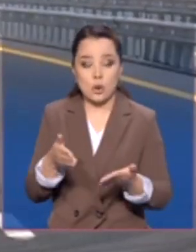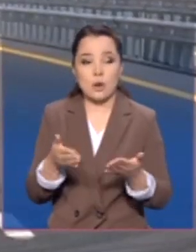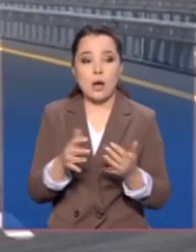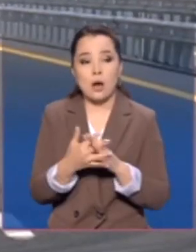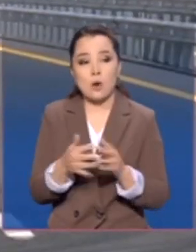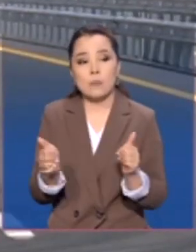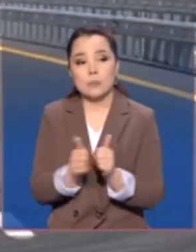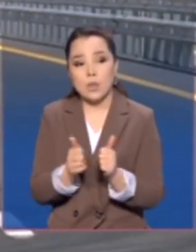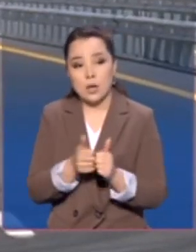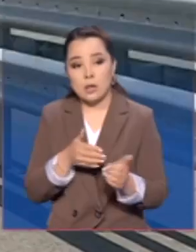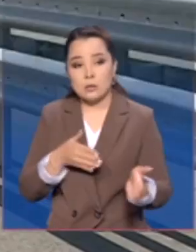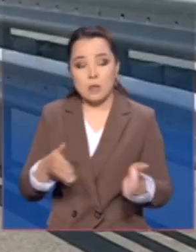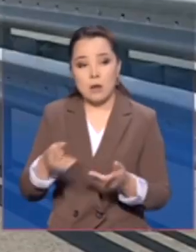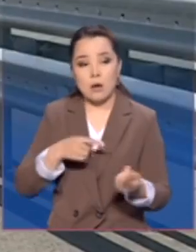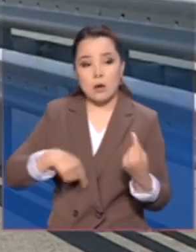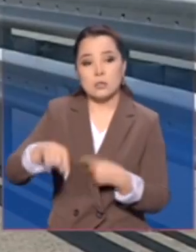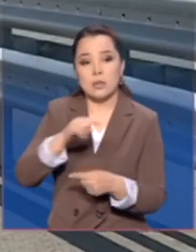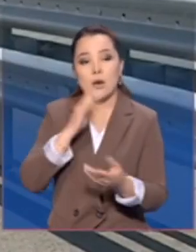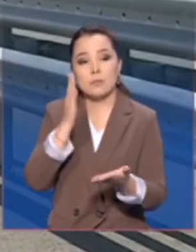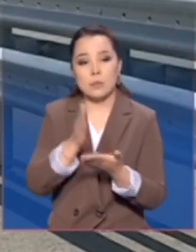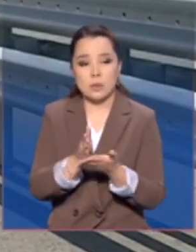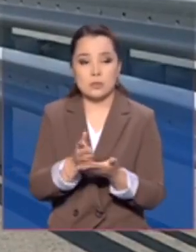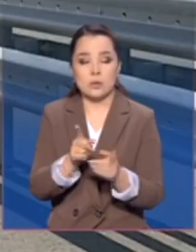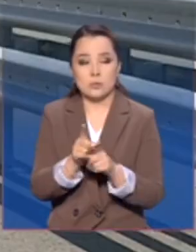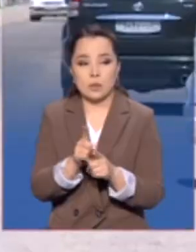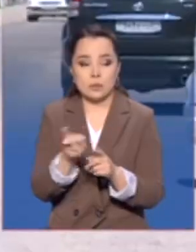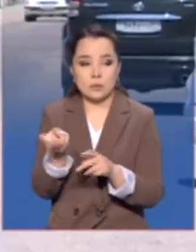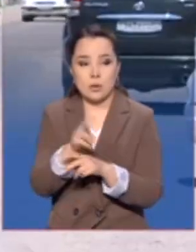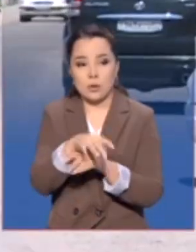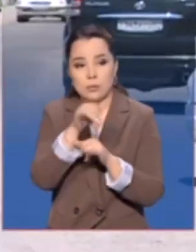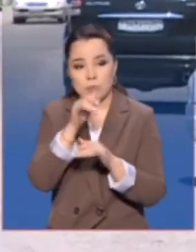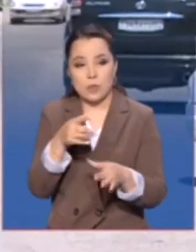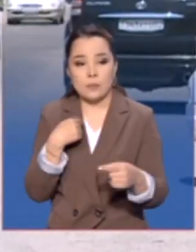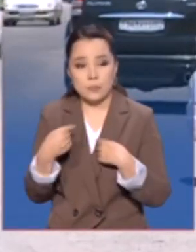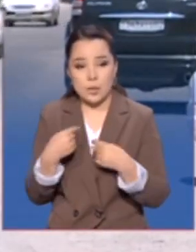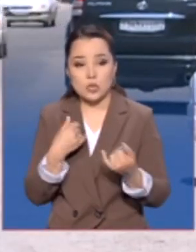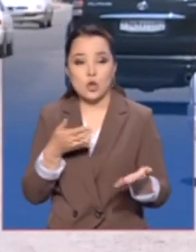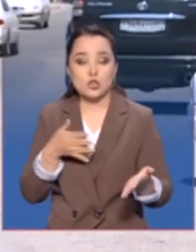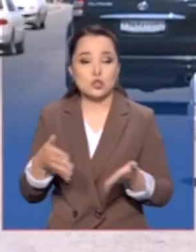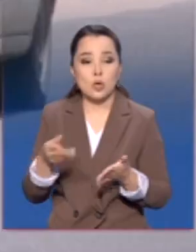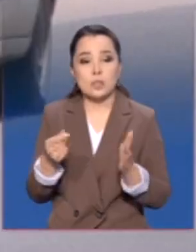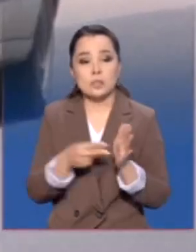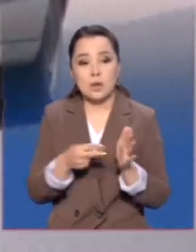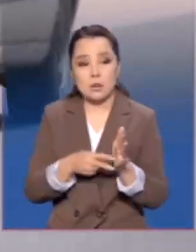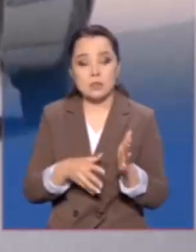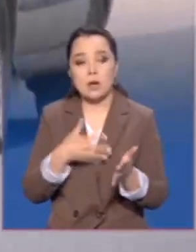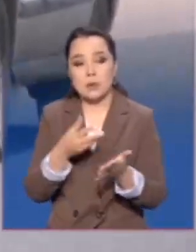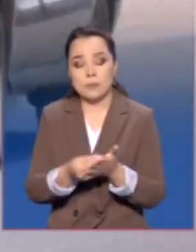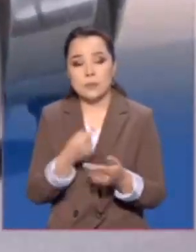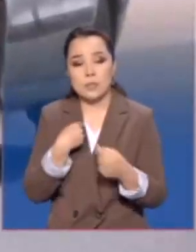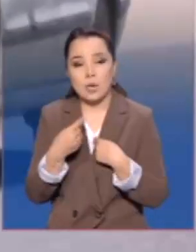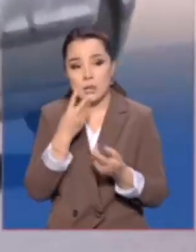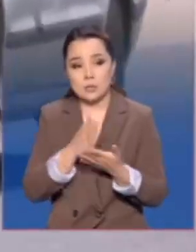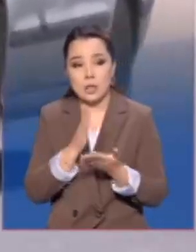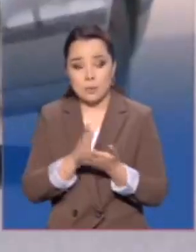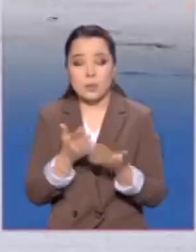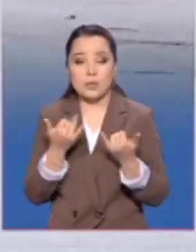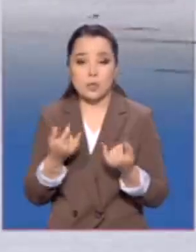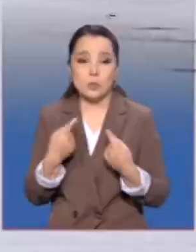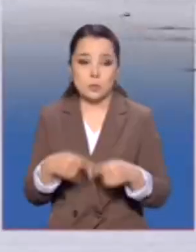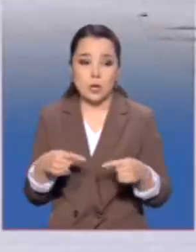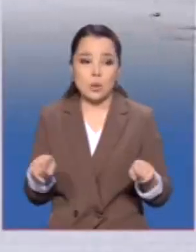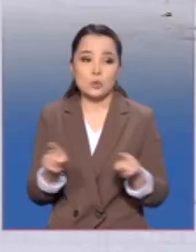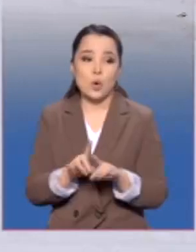ауылымыздың жанынан өтсе де айналма жолға тікелей кіріп шыға алмаймыз дейді. Тағы бірі жол ақысының құны қалтаны қағатын айтса, енді